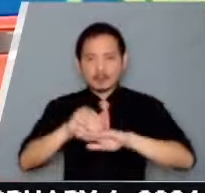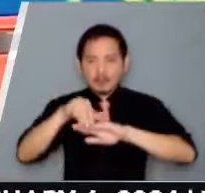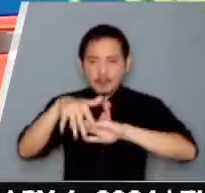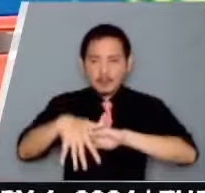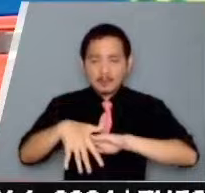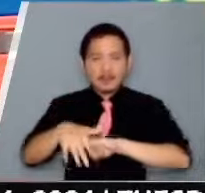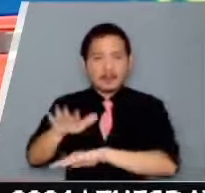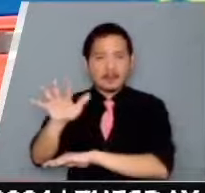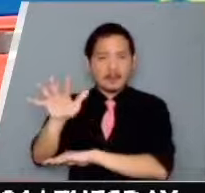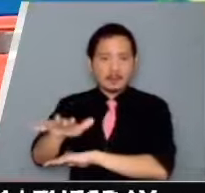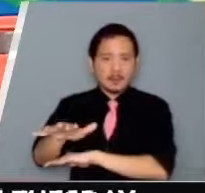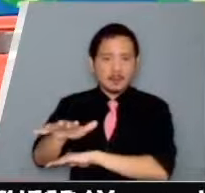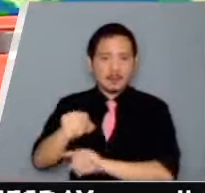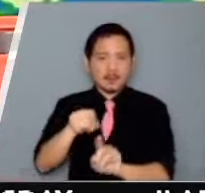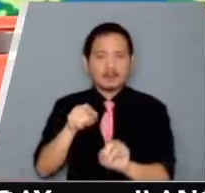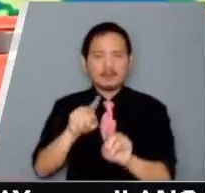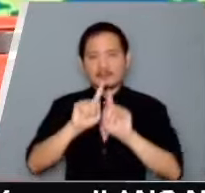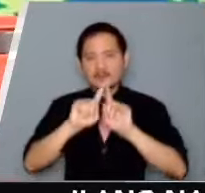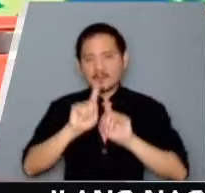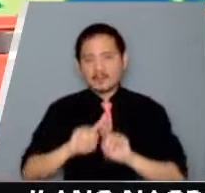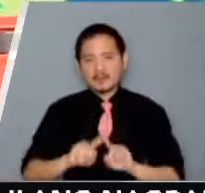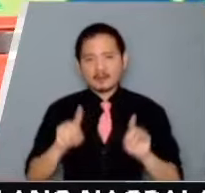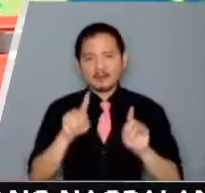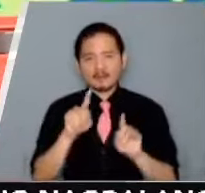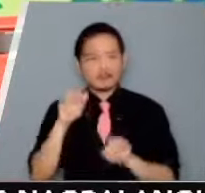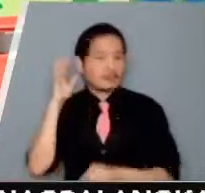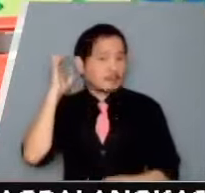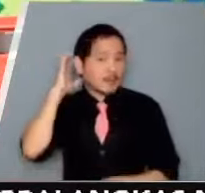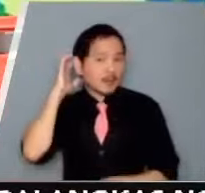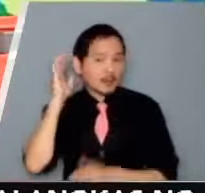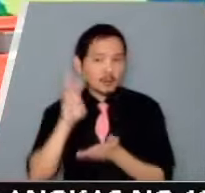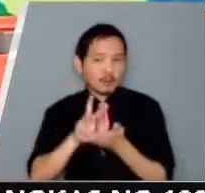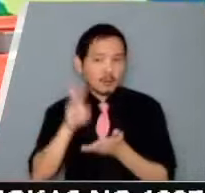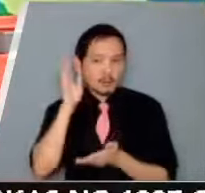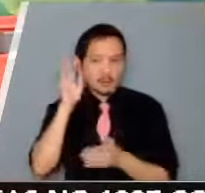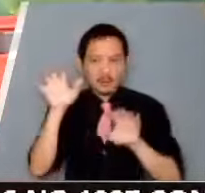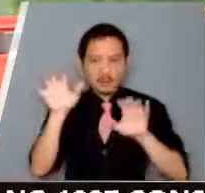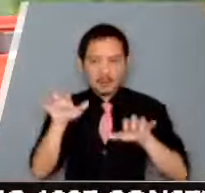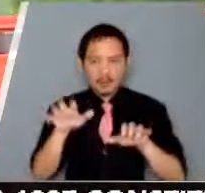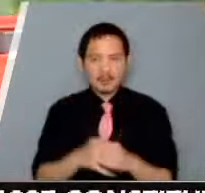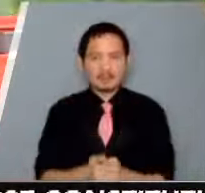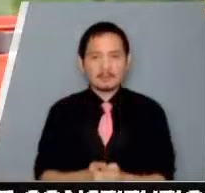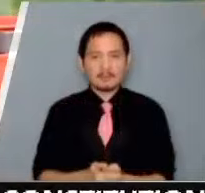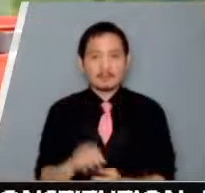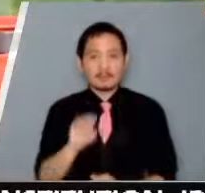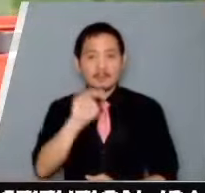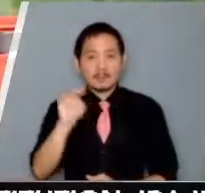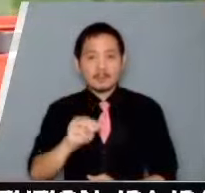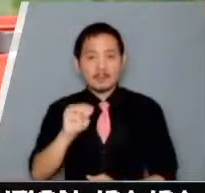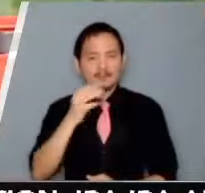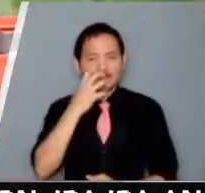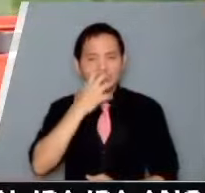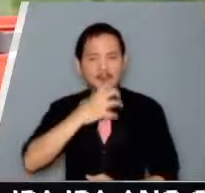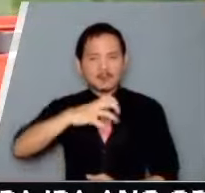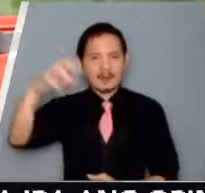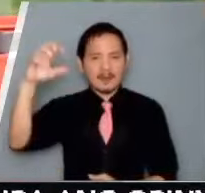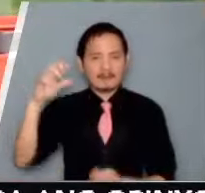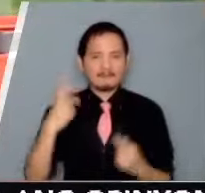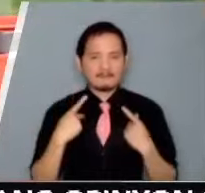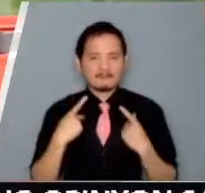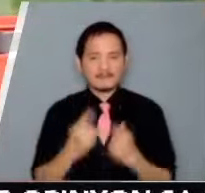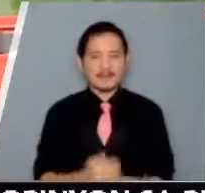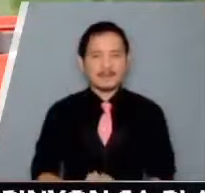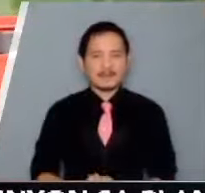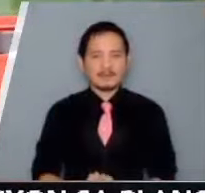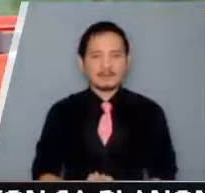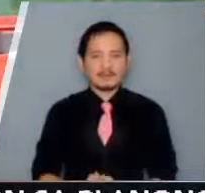na rin ilang bahagi ng Mindanao. Mababa naman po ang tsansa ng ulan dito sa Metro Manila. Ayon sa PAGASA,